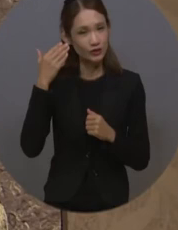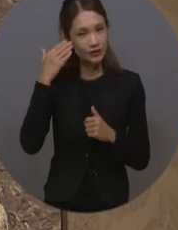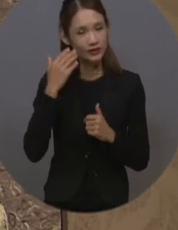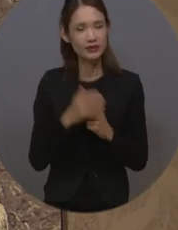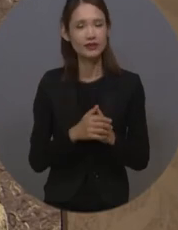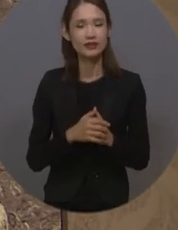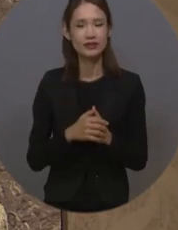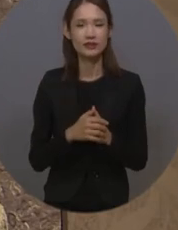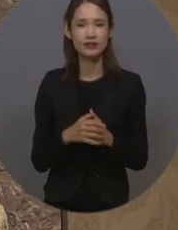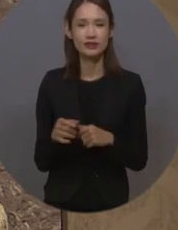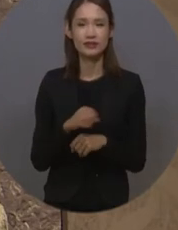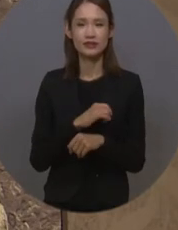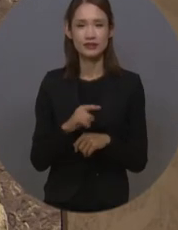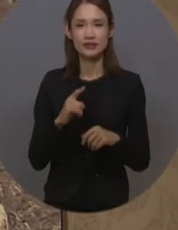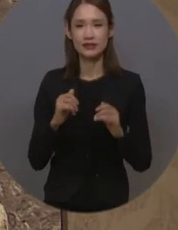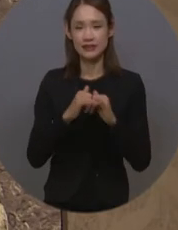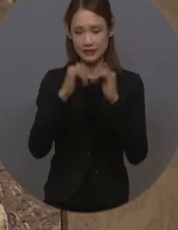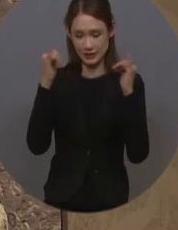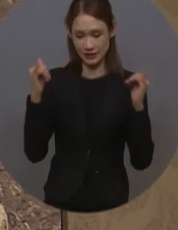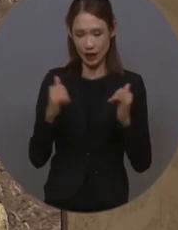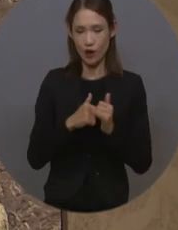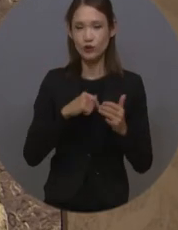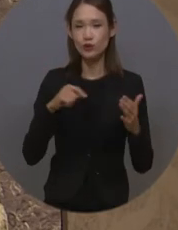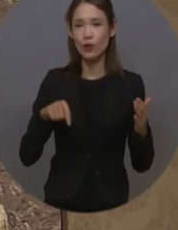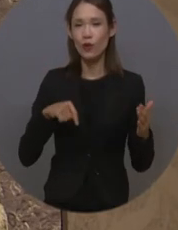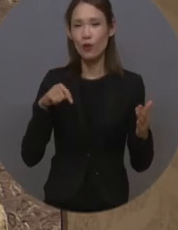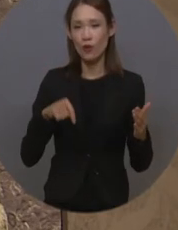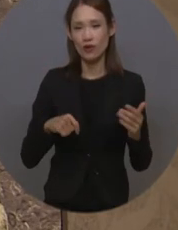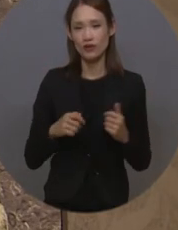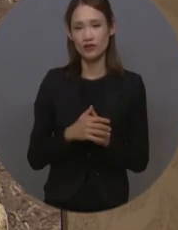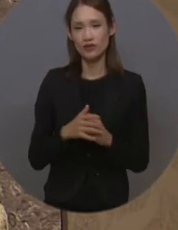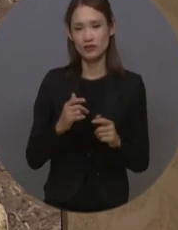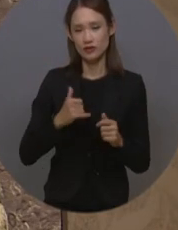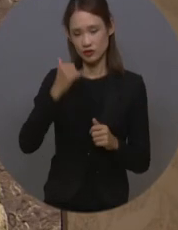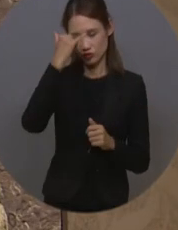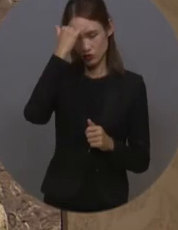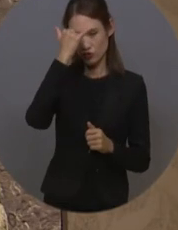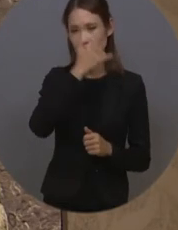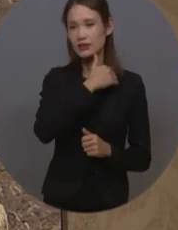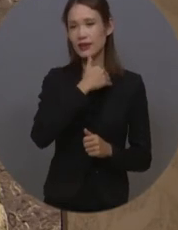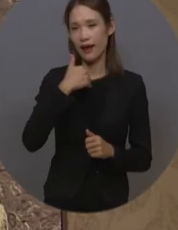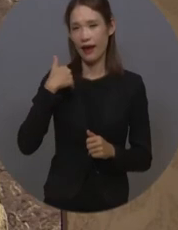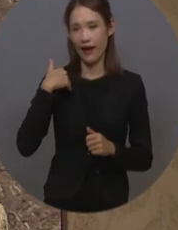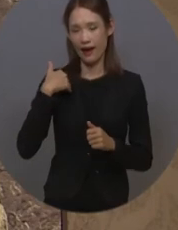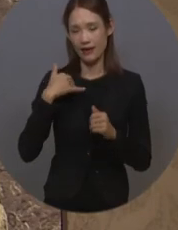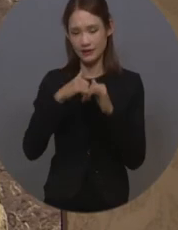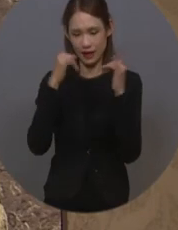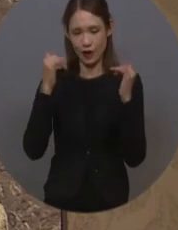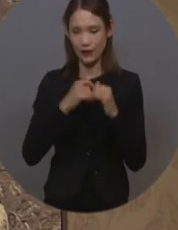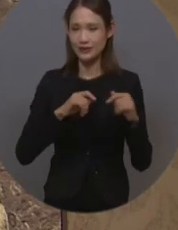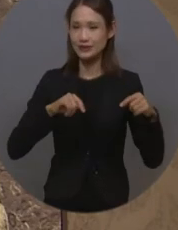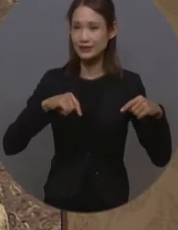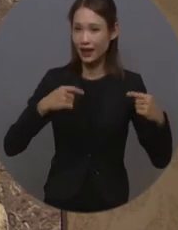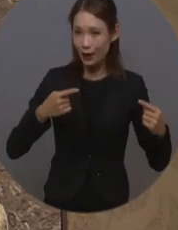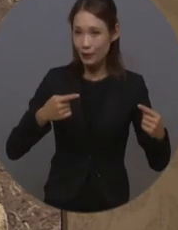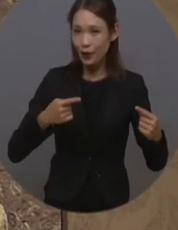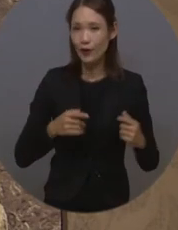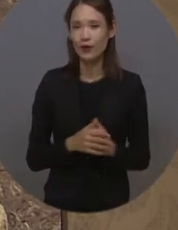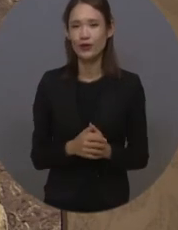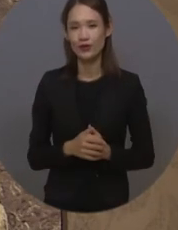청각장애인들이 네. 이 특히 이 사회 속에서 충실하게 사회에 참여할 수 있도록